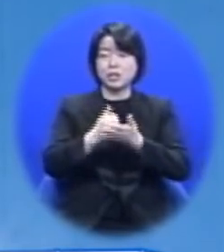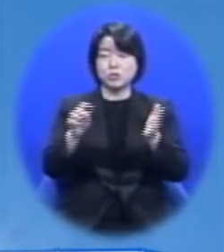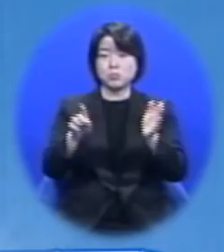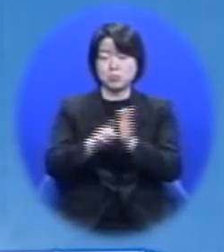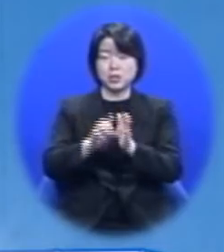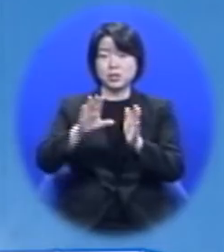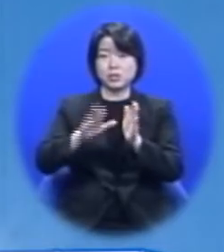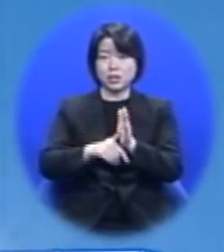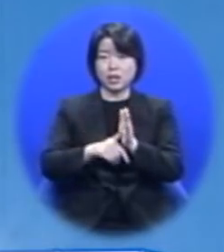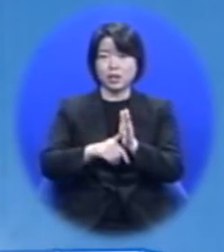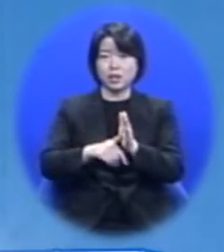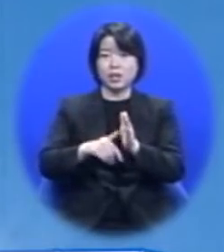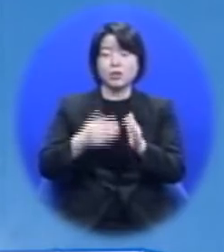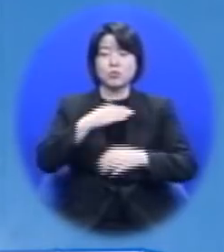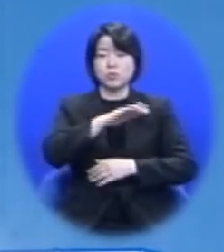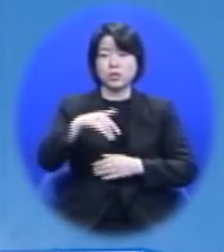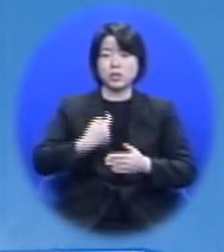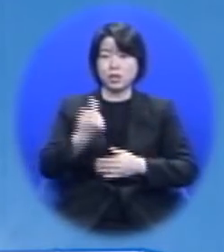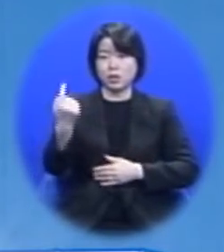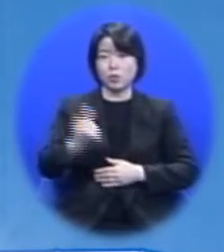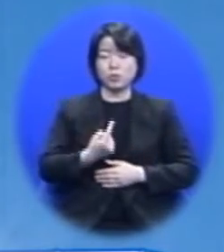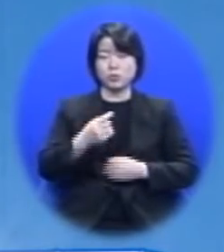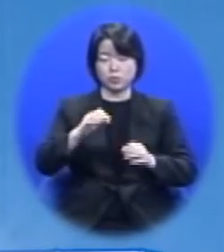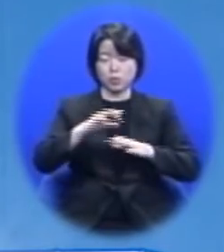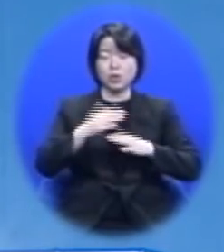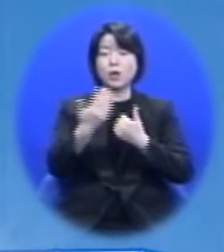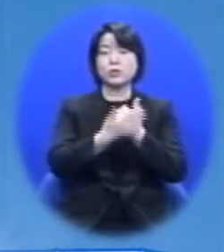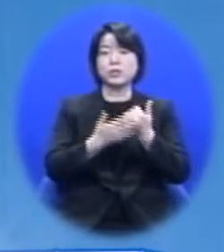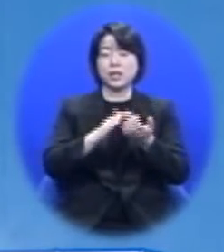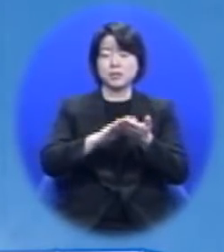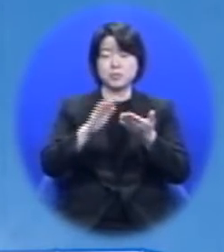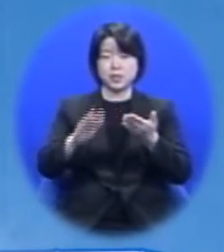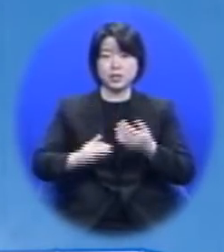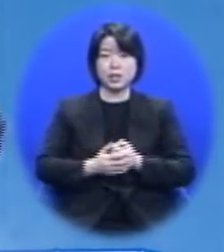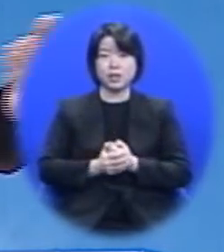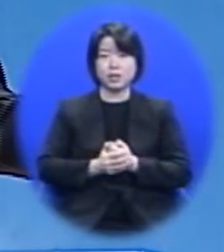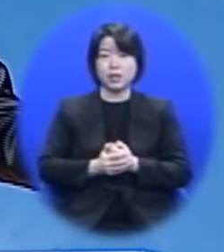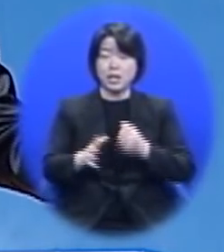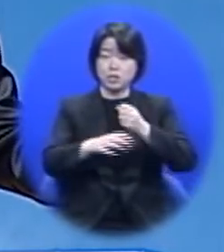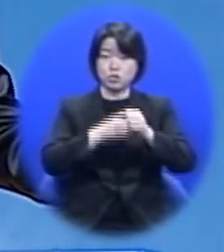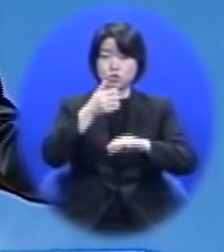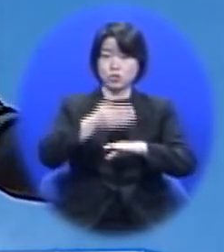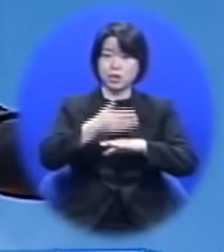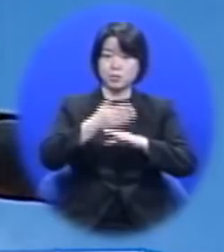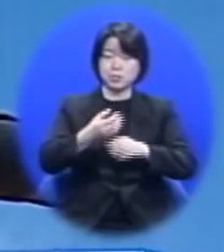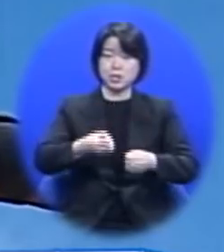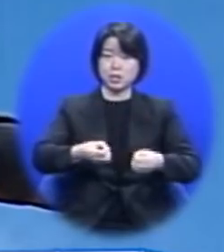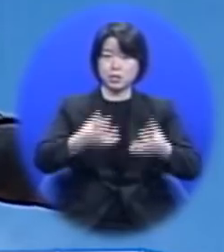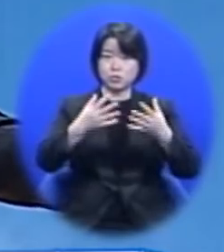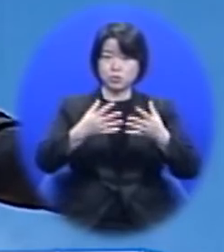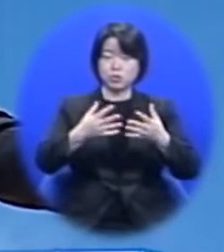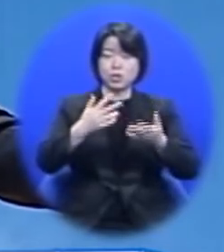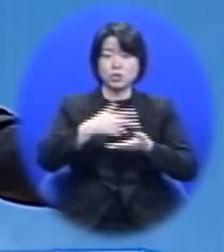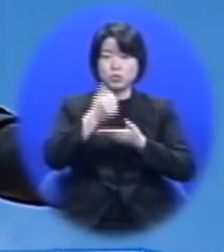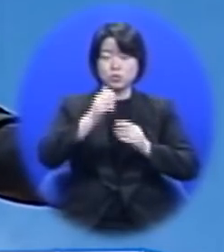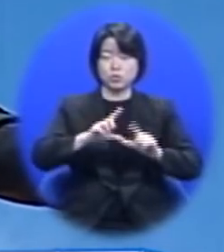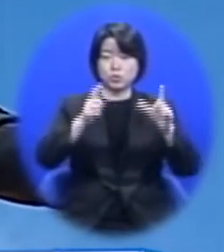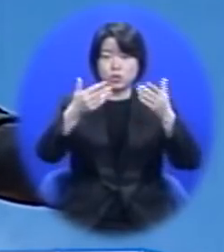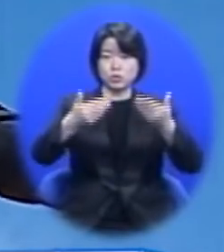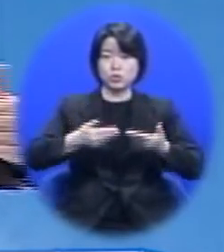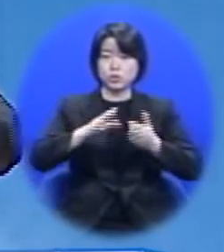놀라운 능력이에요. 왜 우리가 그것을 놓치고 삽니까? 추수감사 주의를 주실 때 하나님이 원하시는